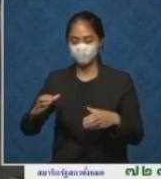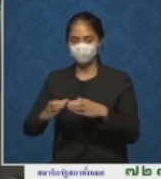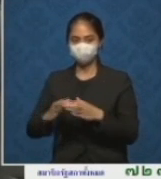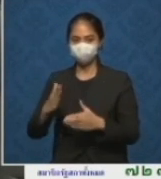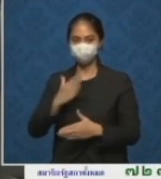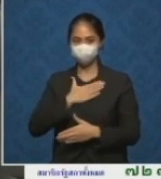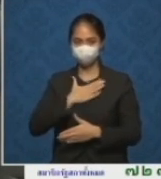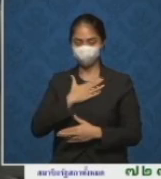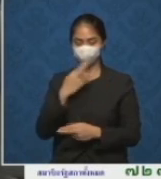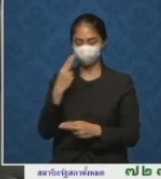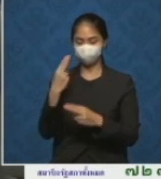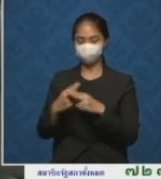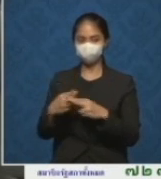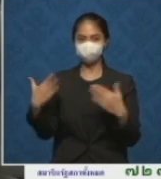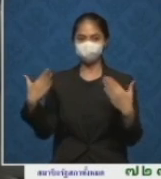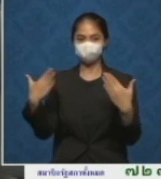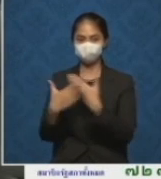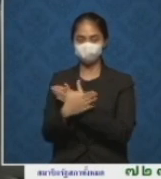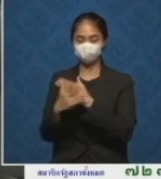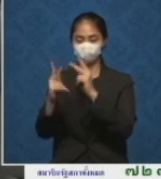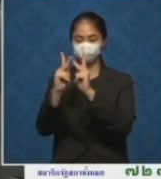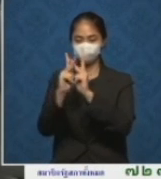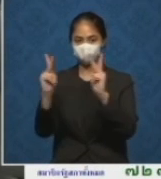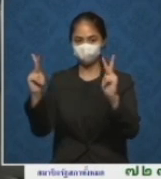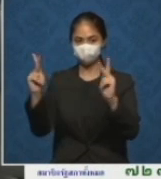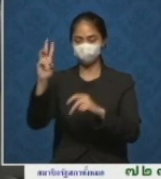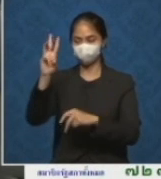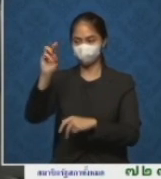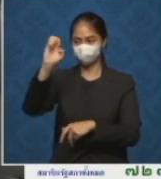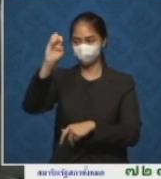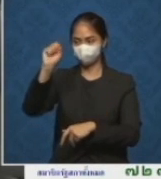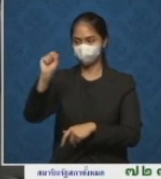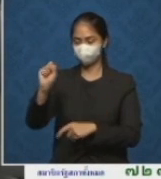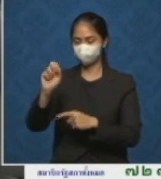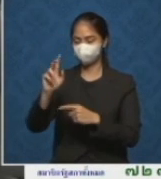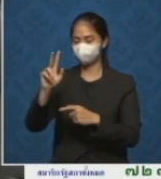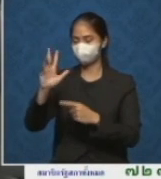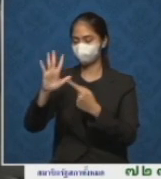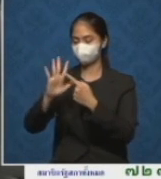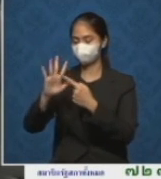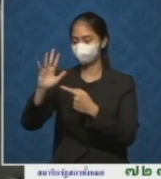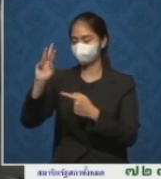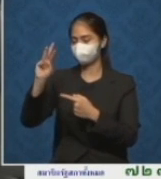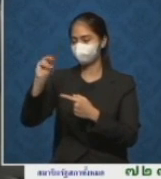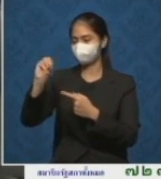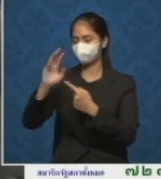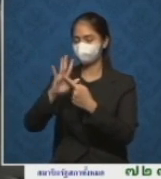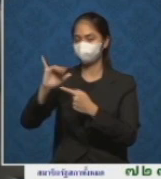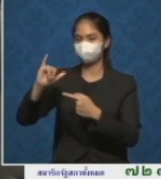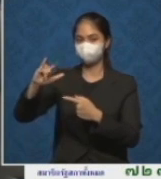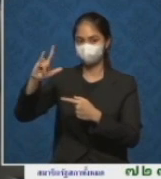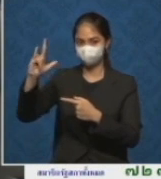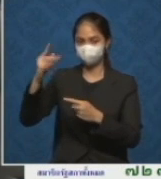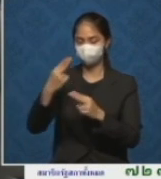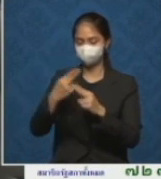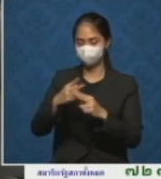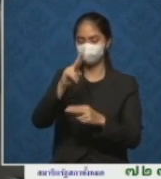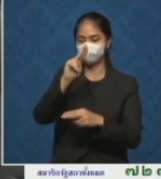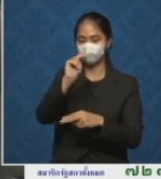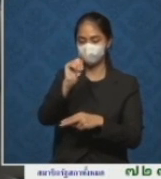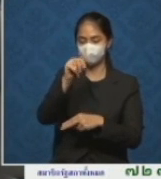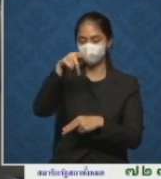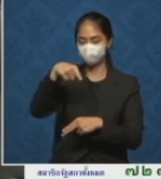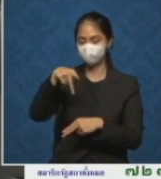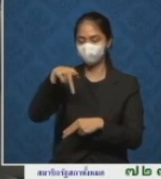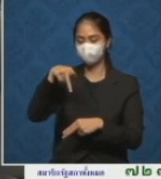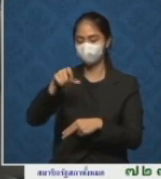ยขอเปลี่ยนแปลงรายชื่อคณะกรรมการวิสามัญพิจารณาร่างพระราชบัญญัติการศึกษาแห่งชาติจากนายนพคุณรัฐพทั